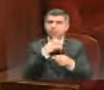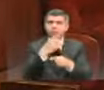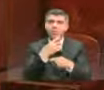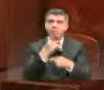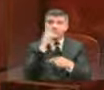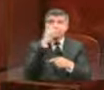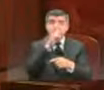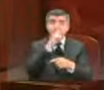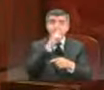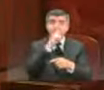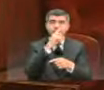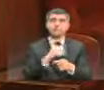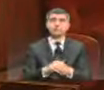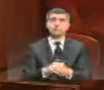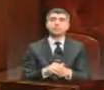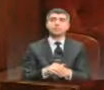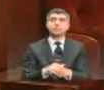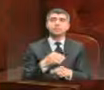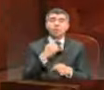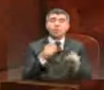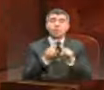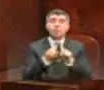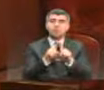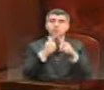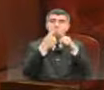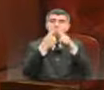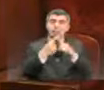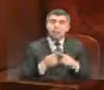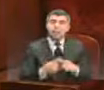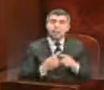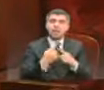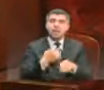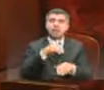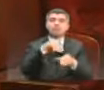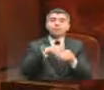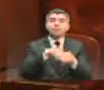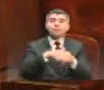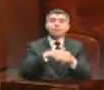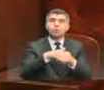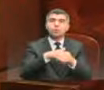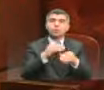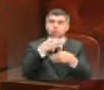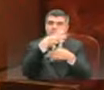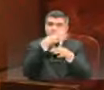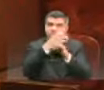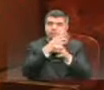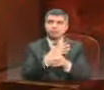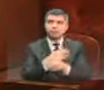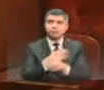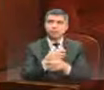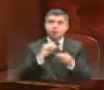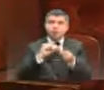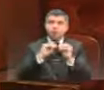يهديكم. وراه الموارد عندنا صندوق ديال دعم البحث العلمي، المشكل كيف